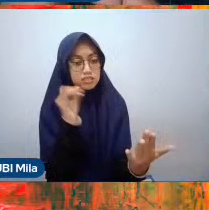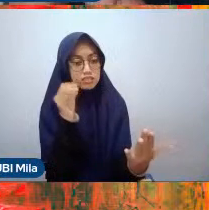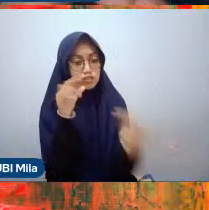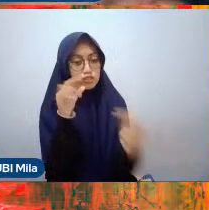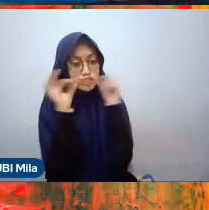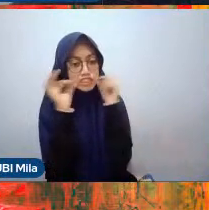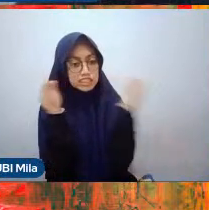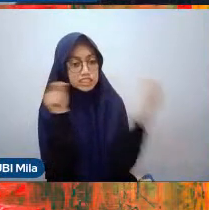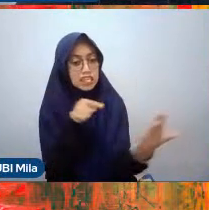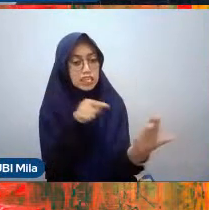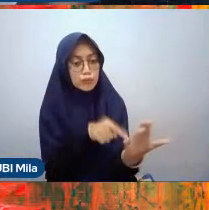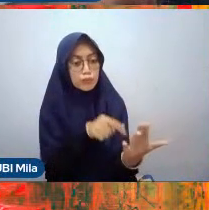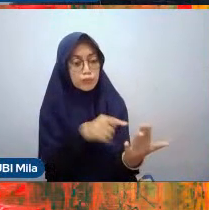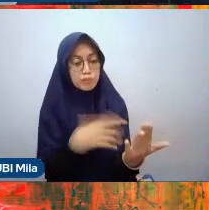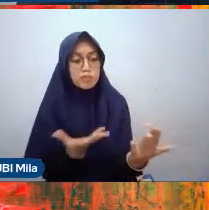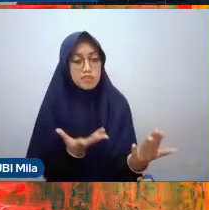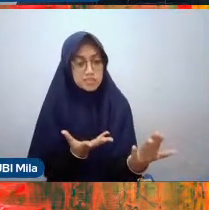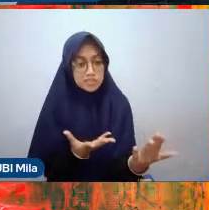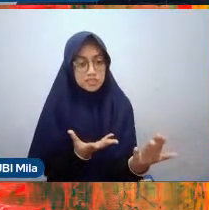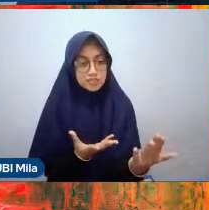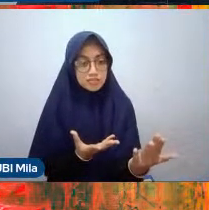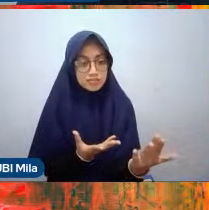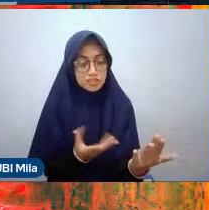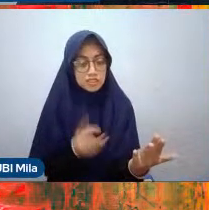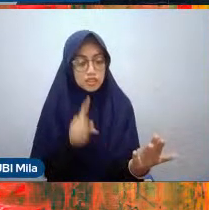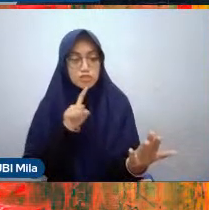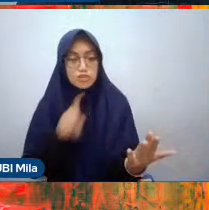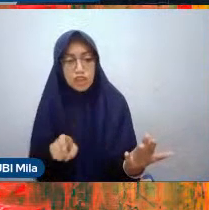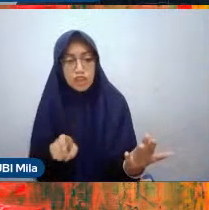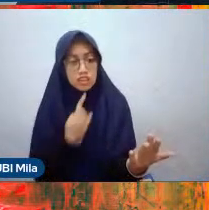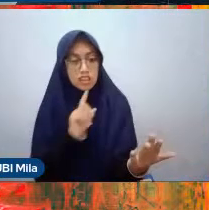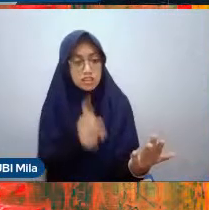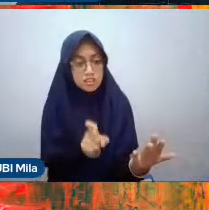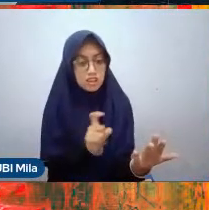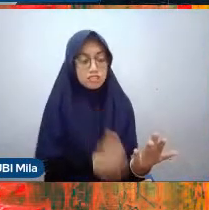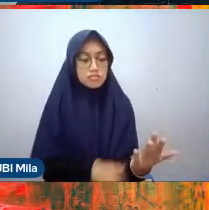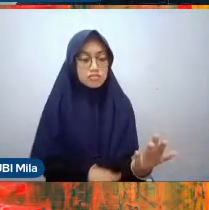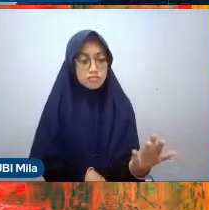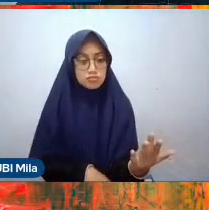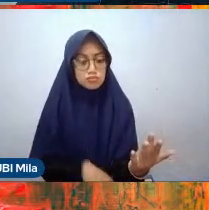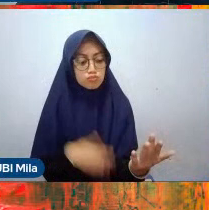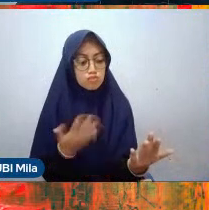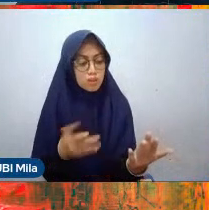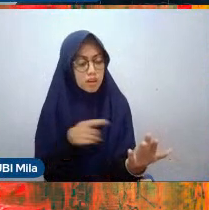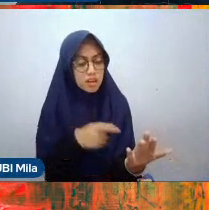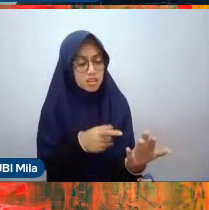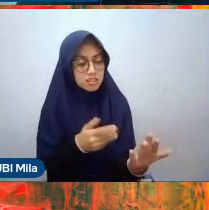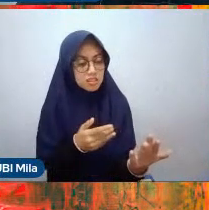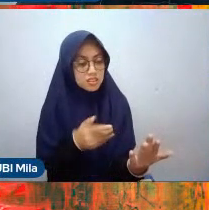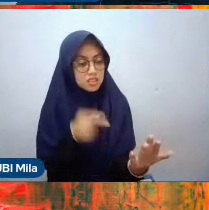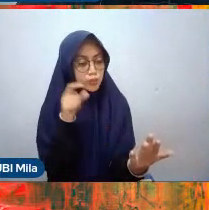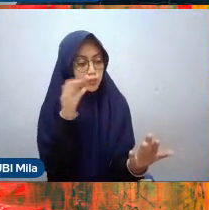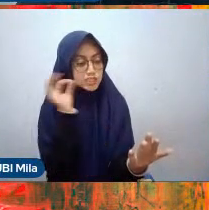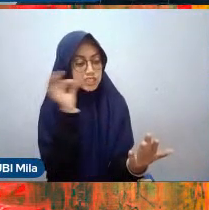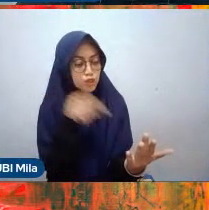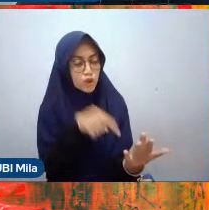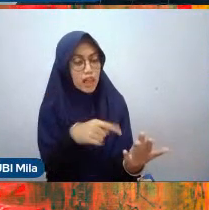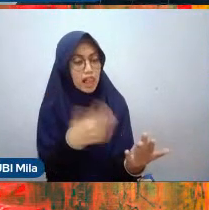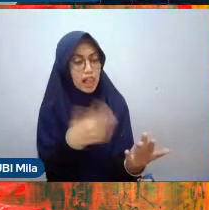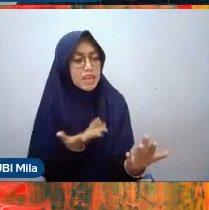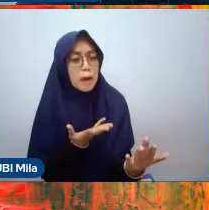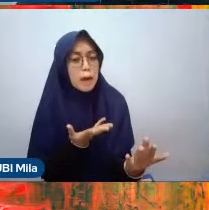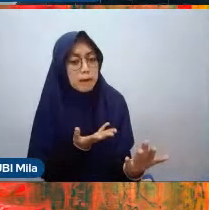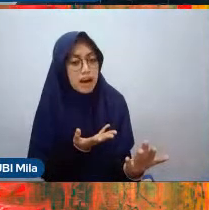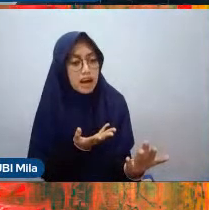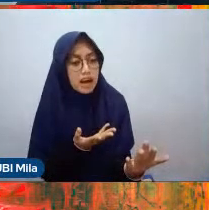lagi ngapain misalnya, itu juga coba tanya sama anak, eh kira-kira itu kucingnya lagi ngapain ya, apa perasaan dia